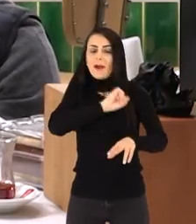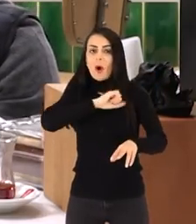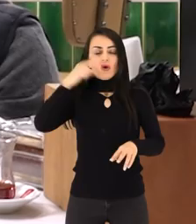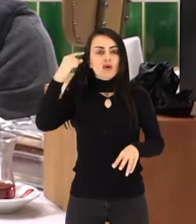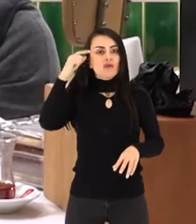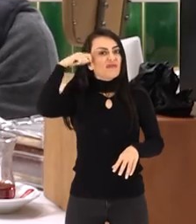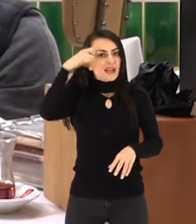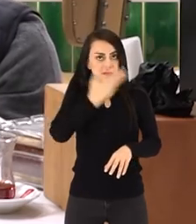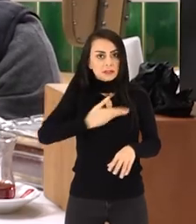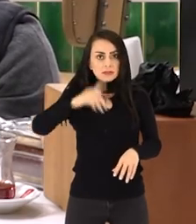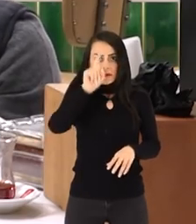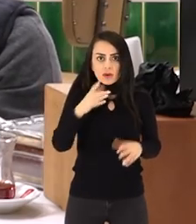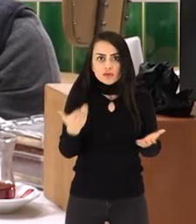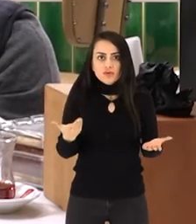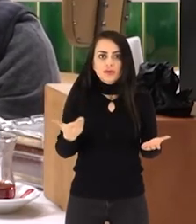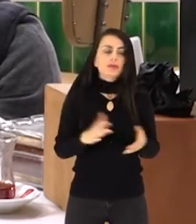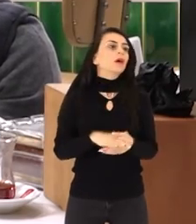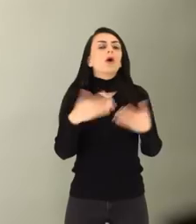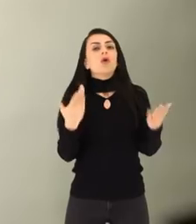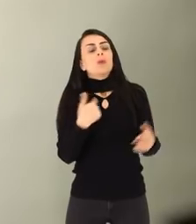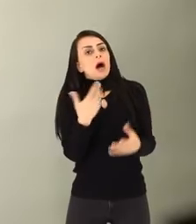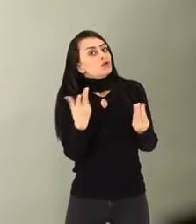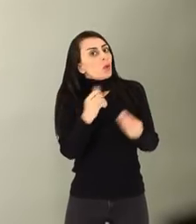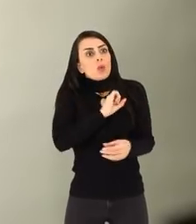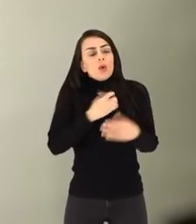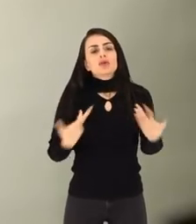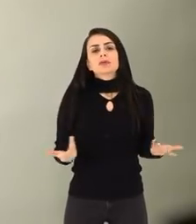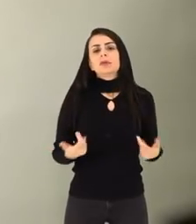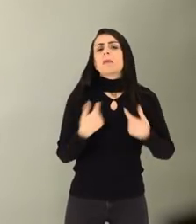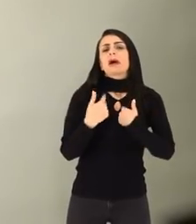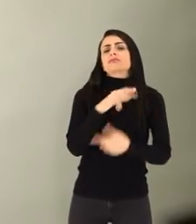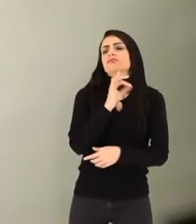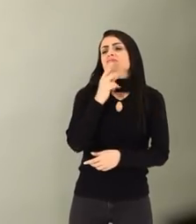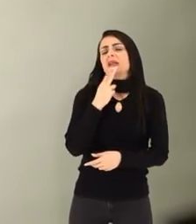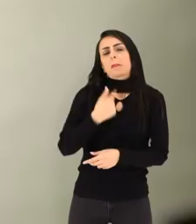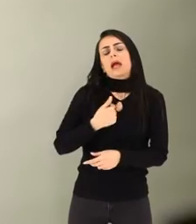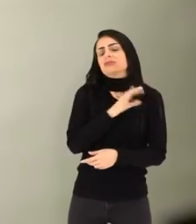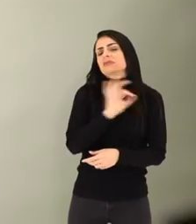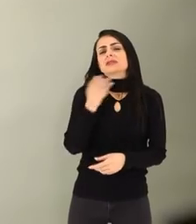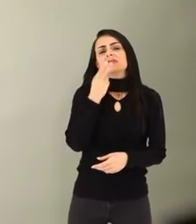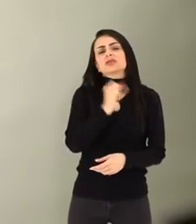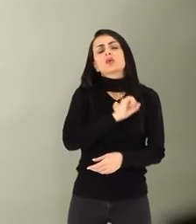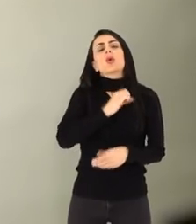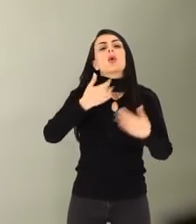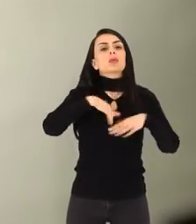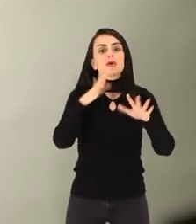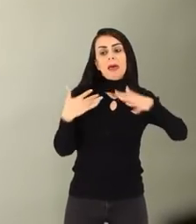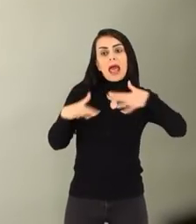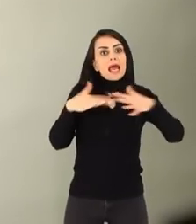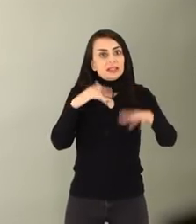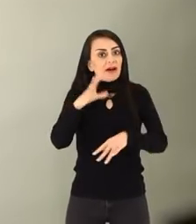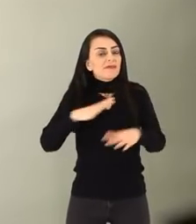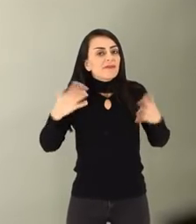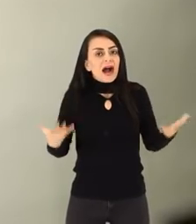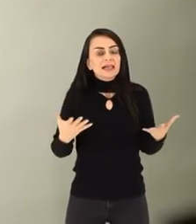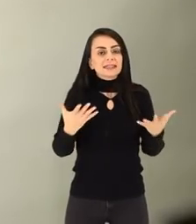yani. Evet. Nasıl oluyor? Hepsini açıklıyorum. Ben çok korkuyorum. Hiç korkmuyorum. Yani şey oluyorum, heyecanlanıyorum falan.